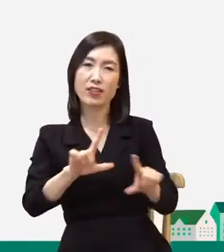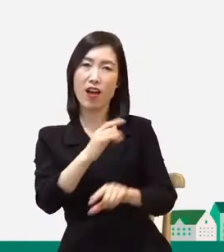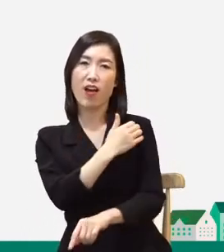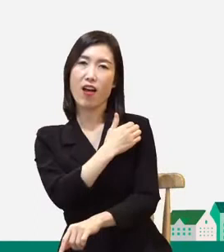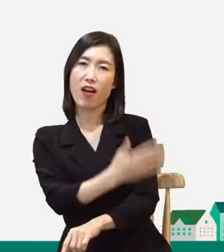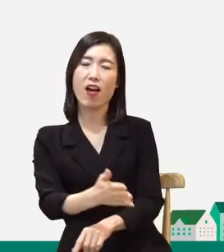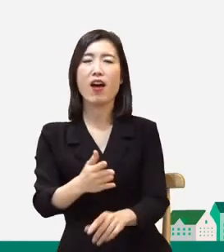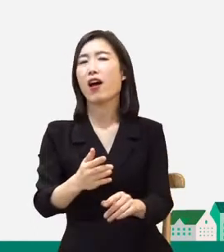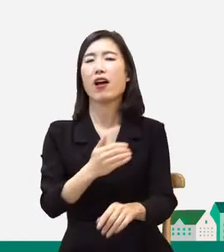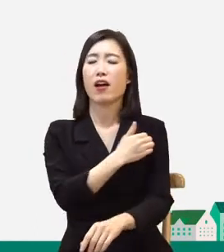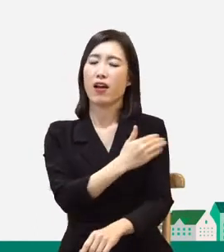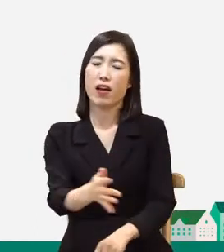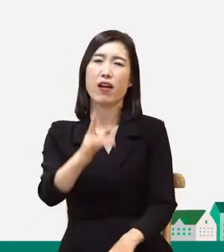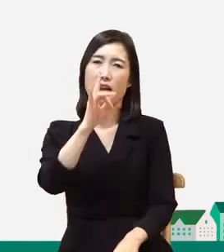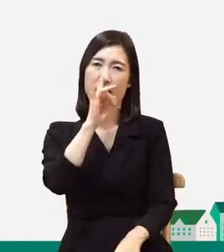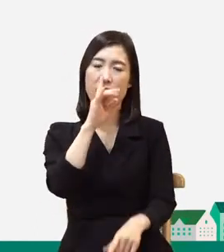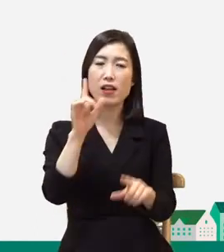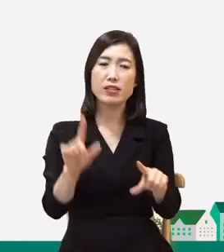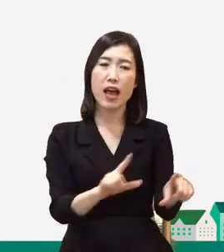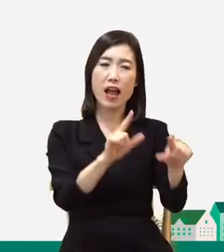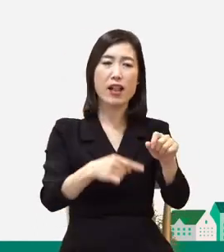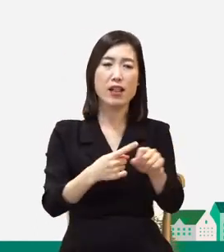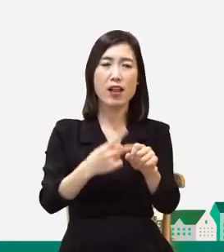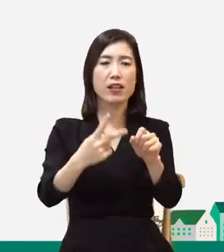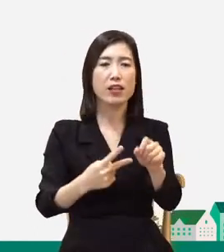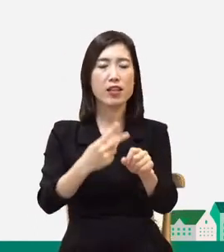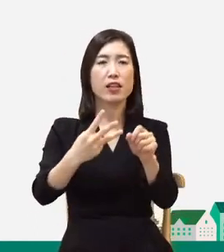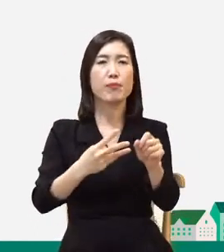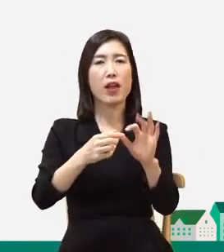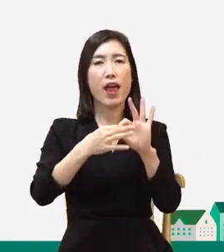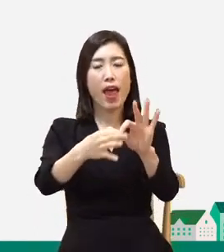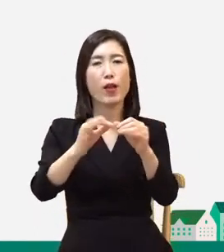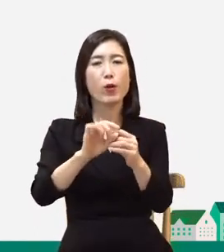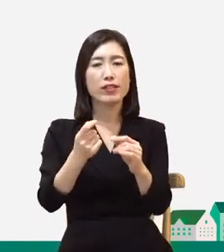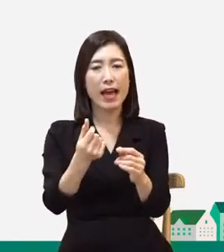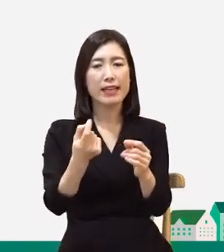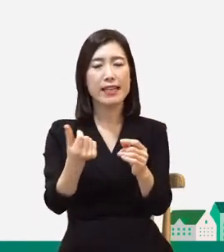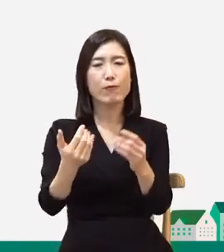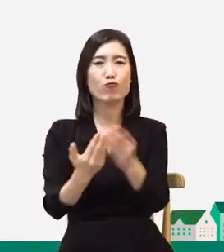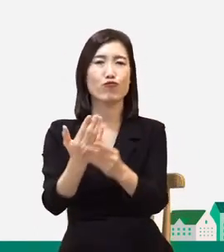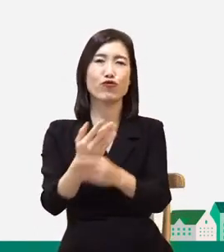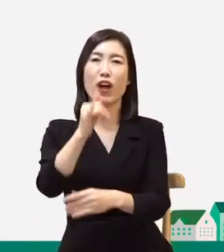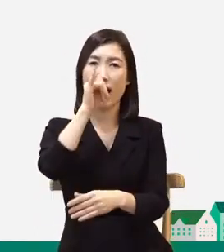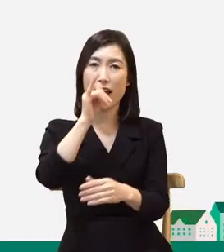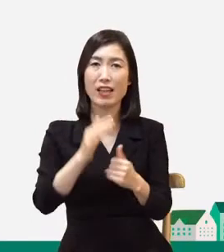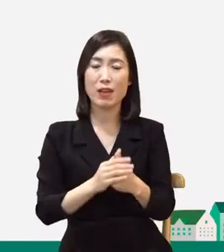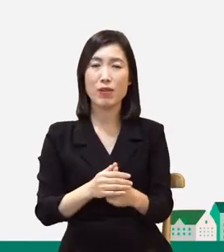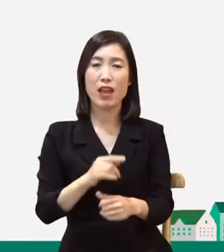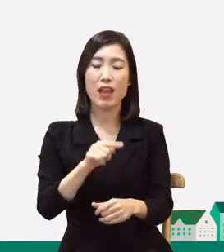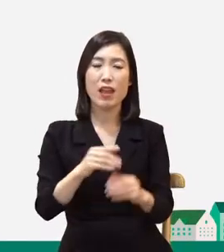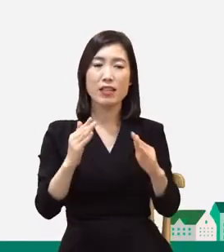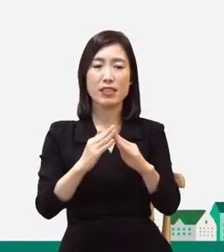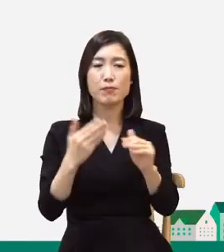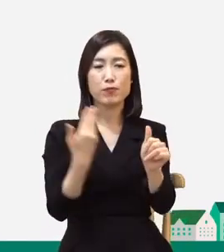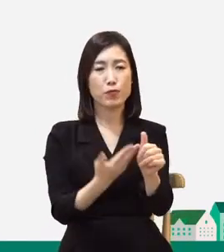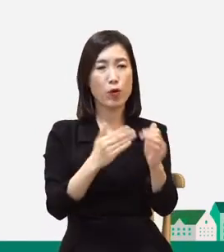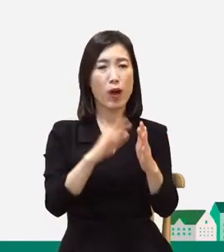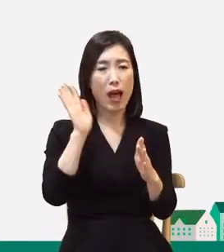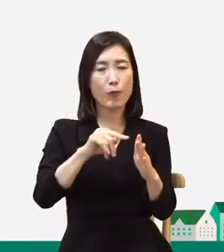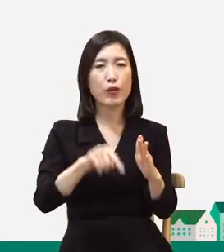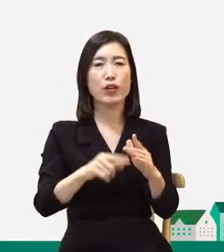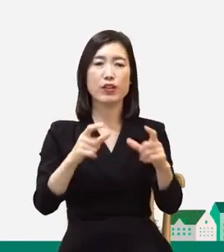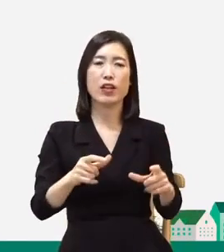계속 나타날 때, 그 문제가 커져서 이분이 지역사회에서 이탈하지 않을 수 있도록 지속적으로 지원하는